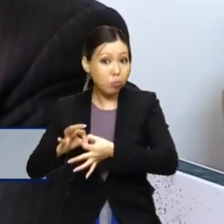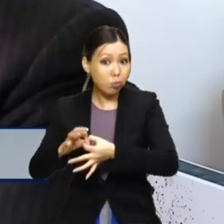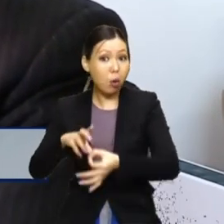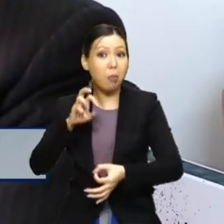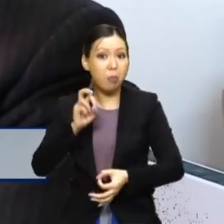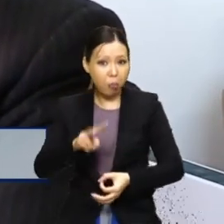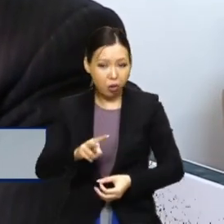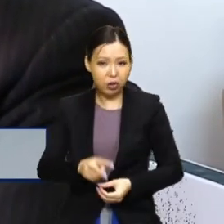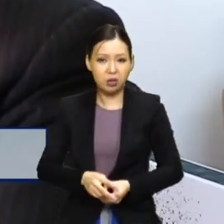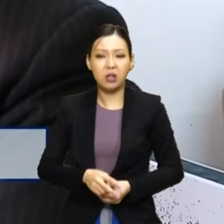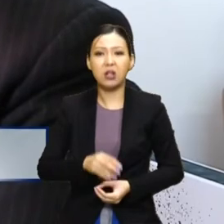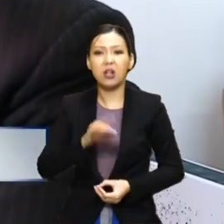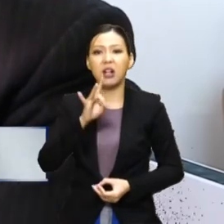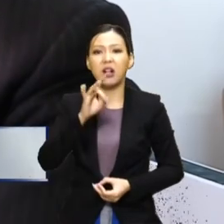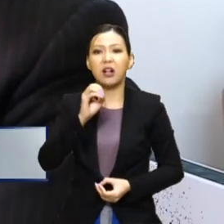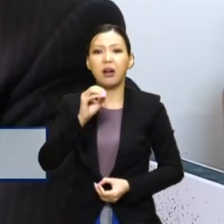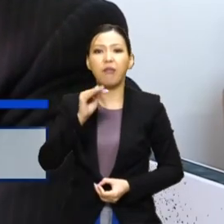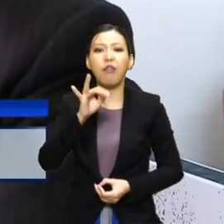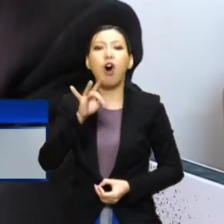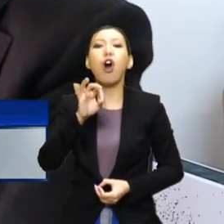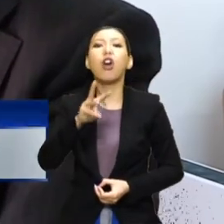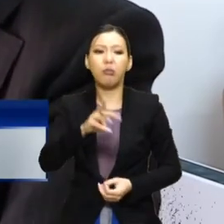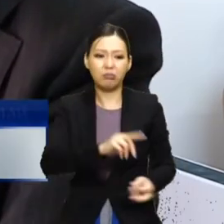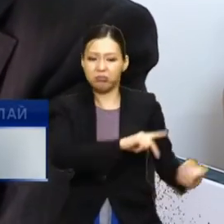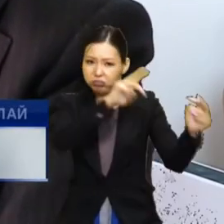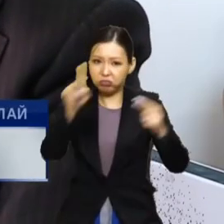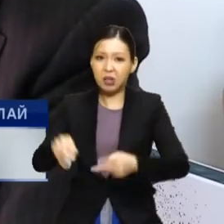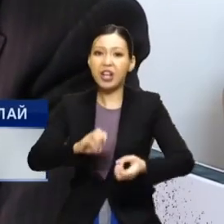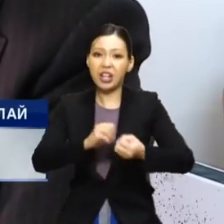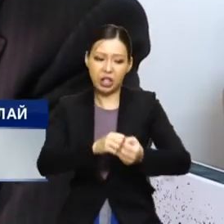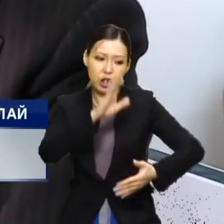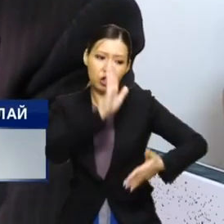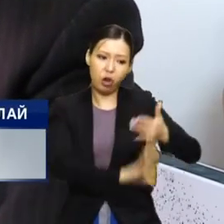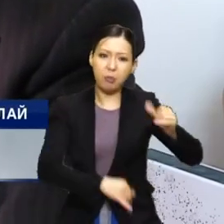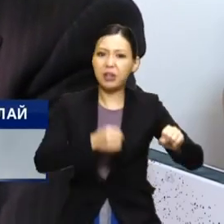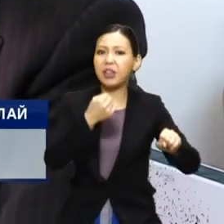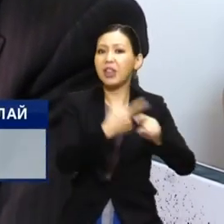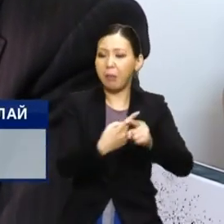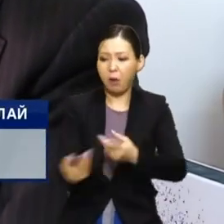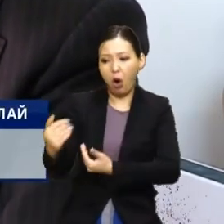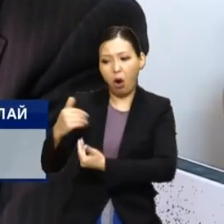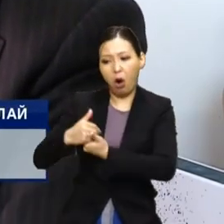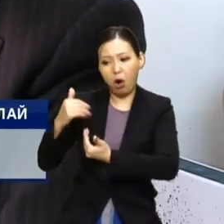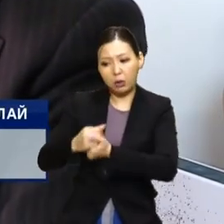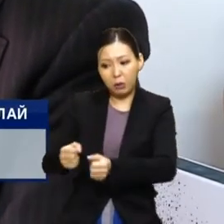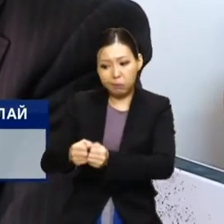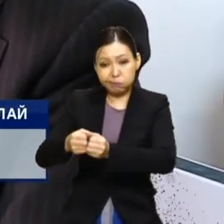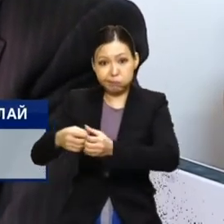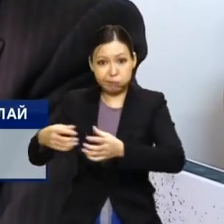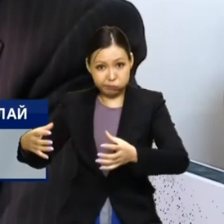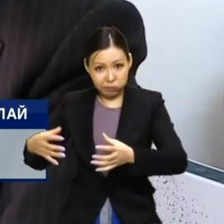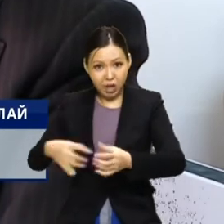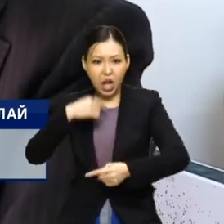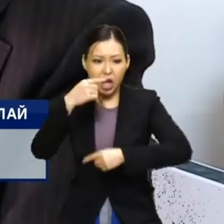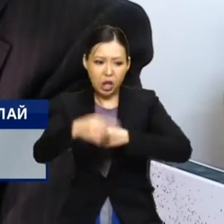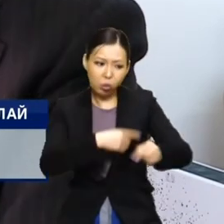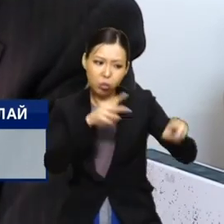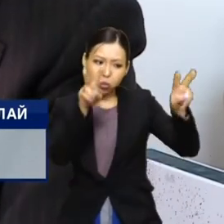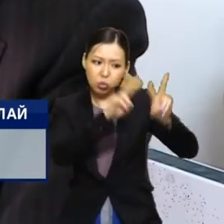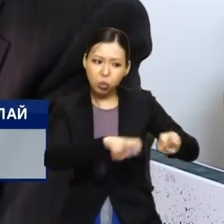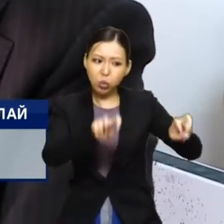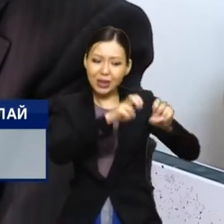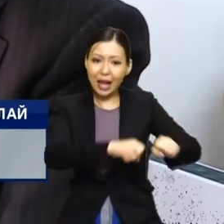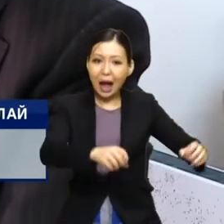ирш шийдэмгийн реформ хий, төлбөр мөнгөө нэмээд орлого юм аривжуулаад илүү судалгаа хөгжүүлэлт рүү анхаар